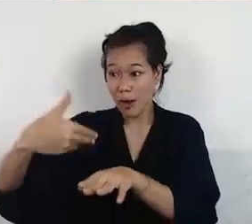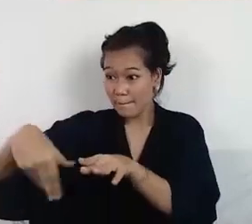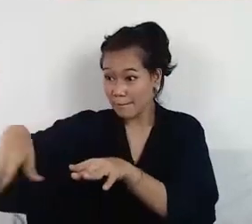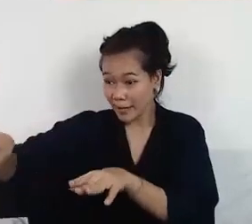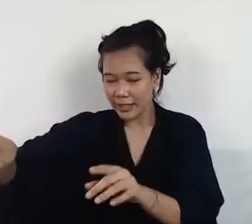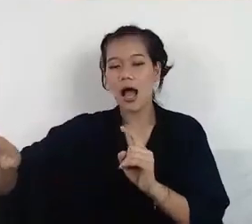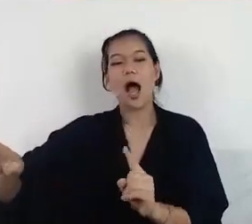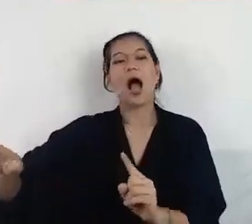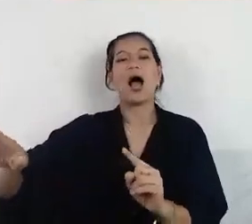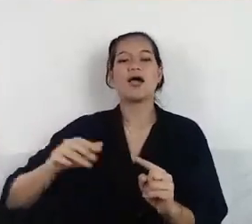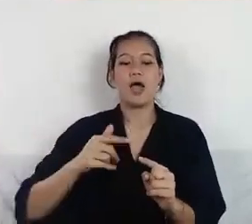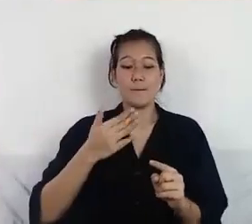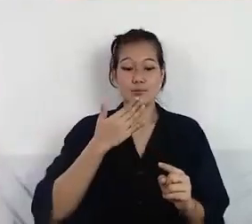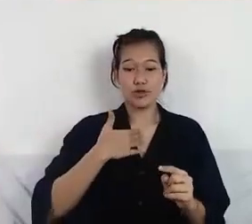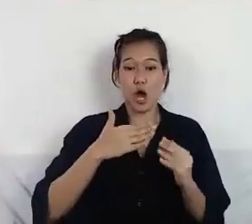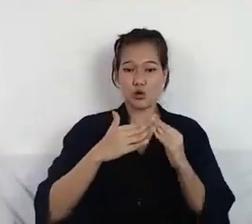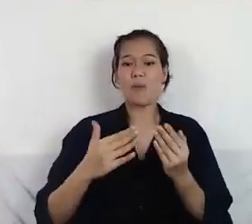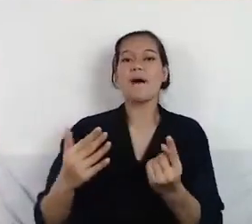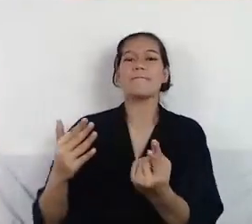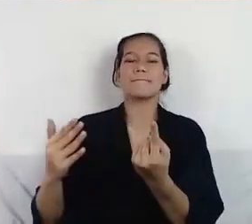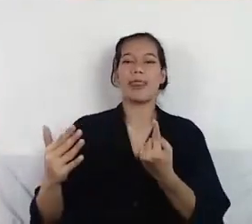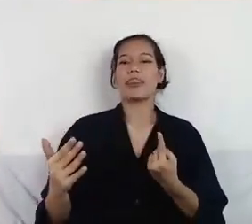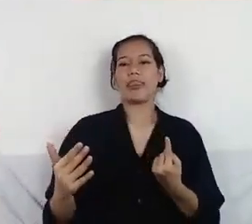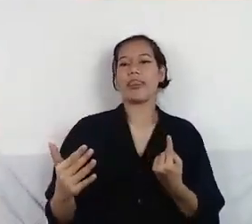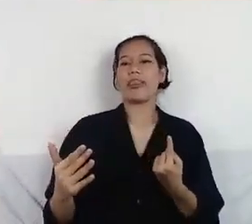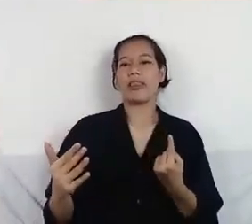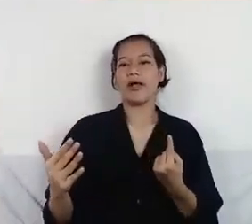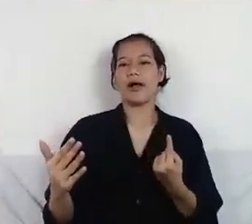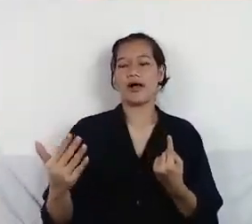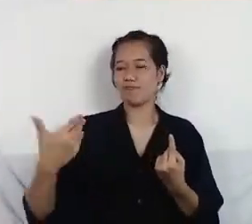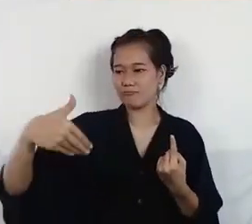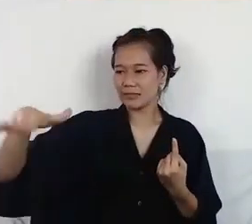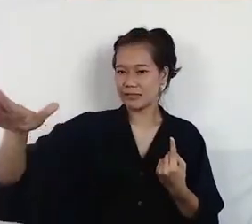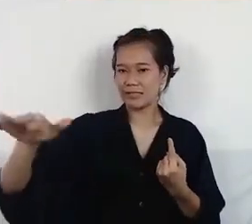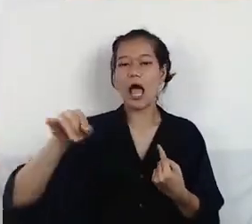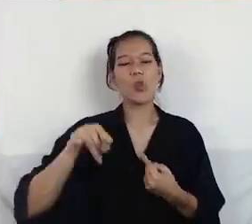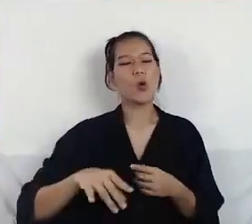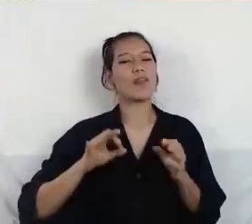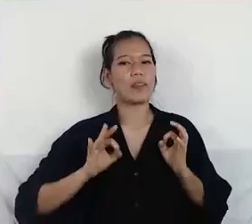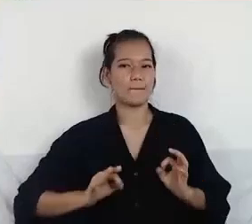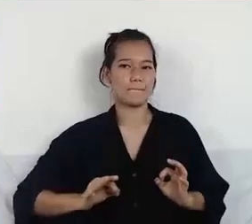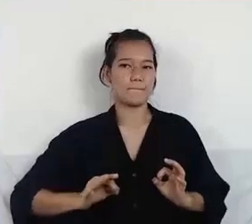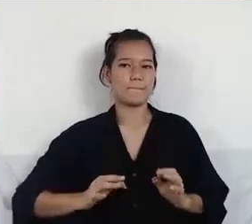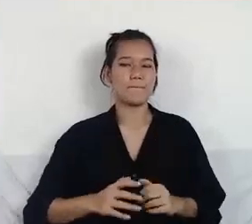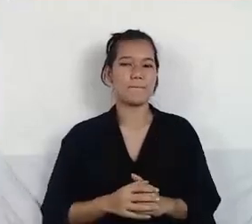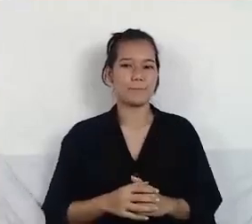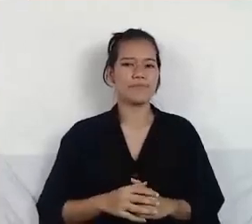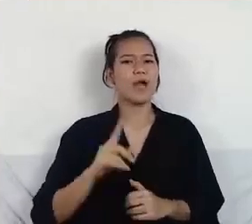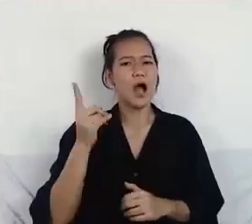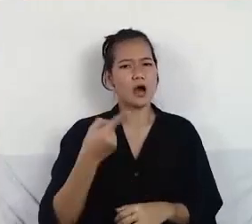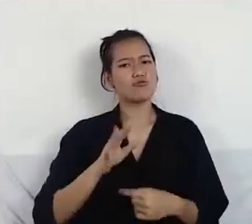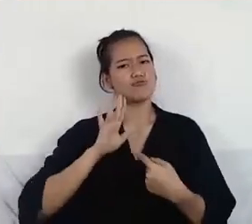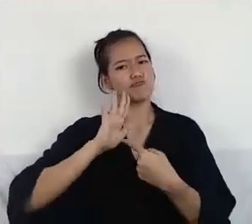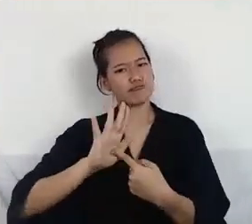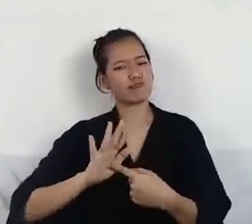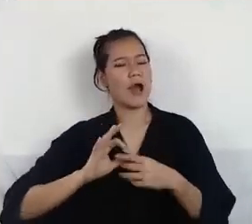Ini adab, saudaraku. Dan ini yang disampaikan oleh Tuhan Yesus. Junjung adab.